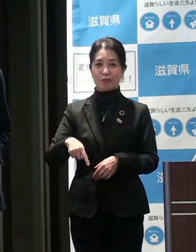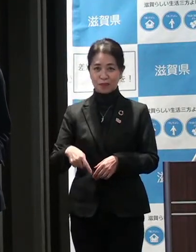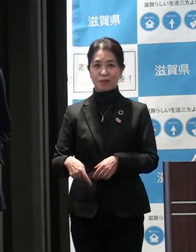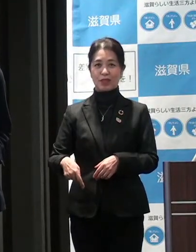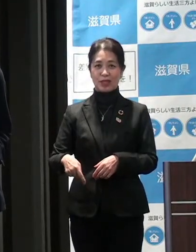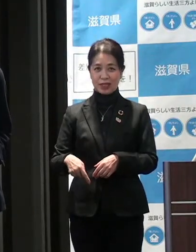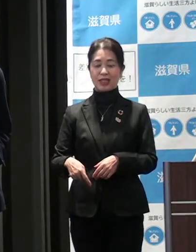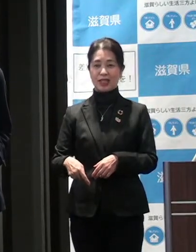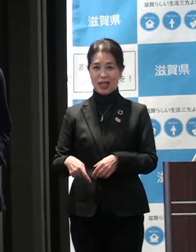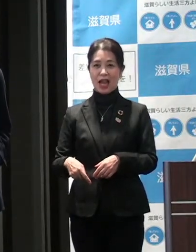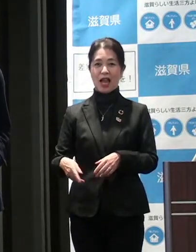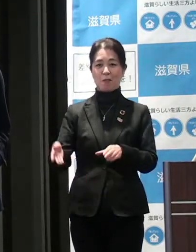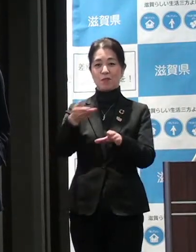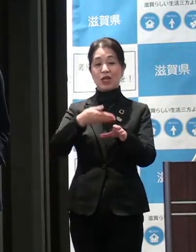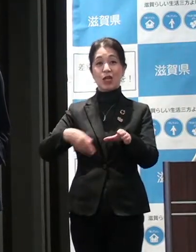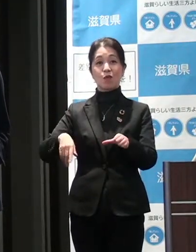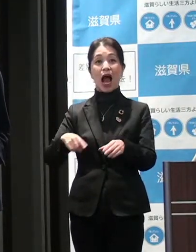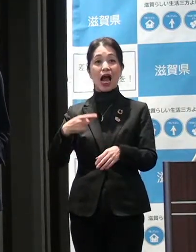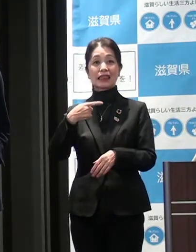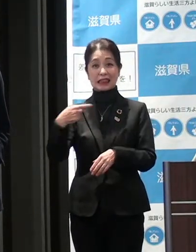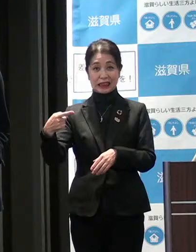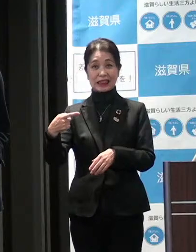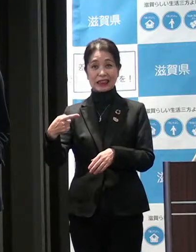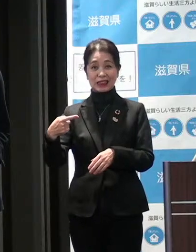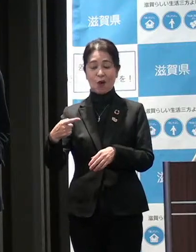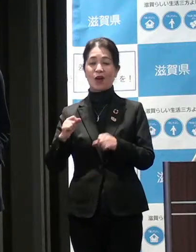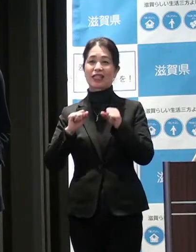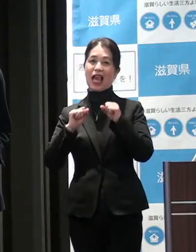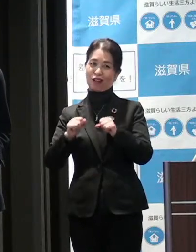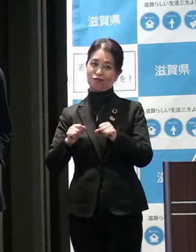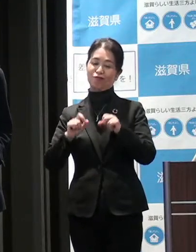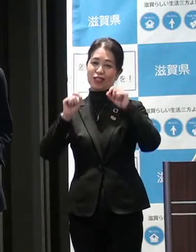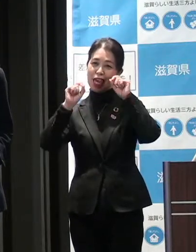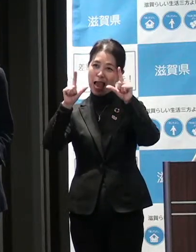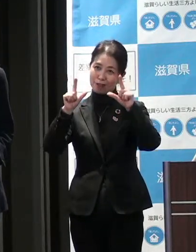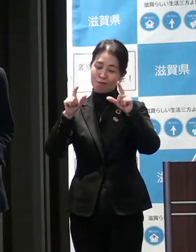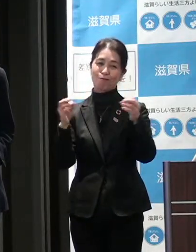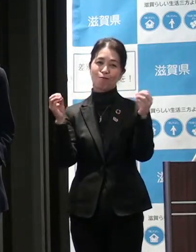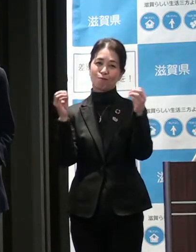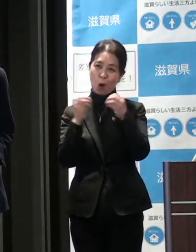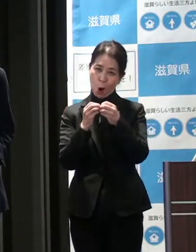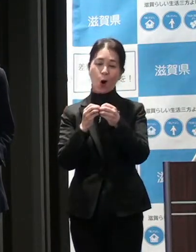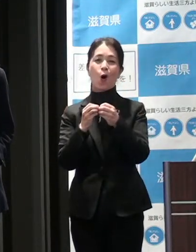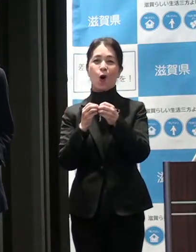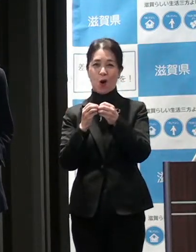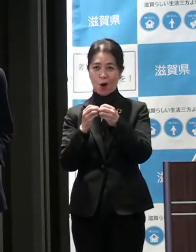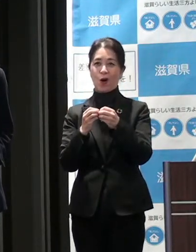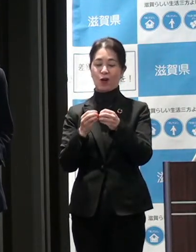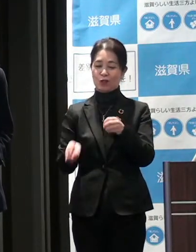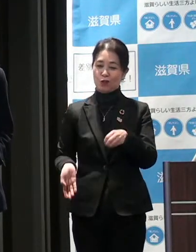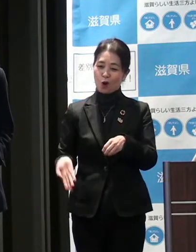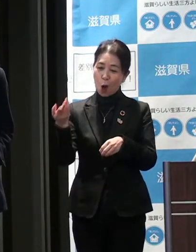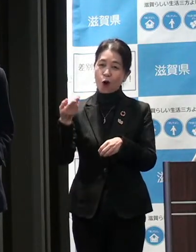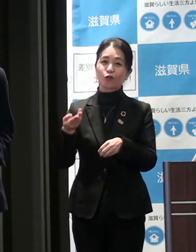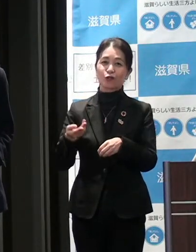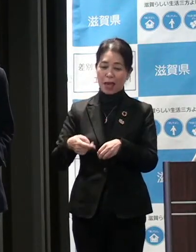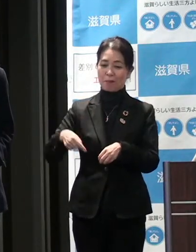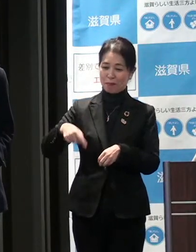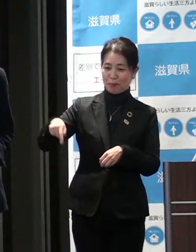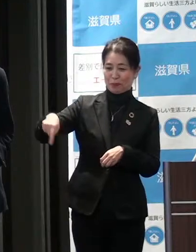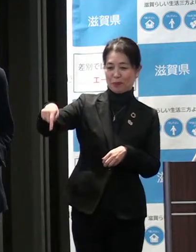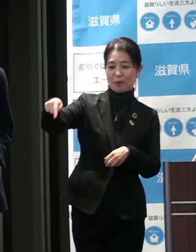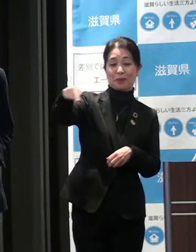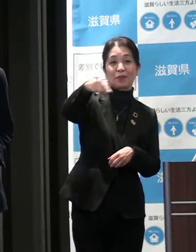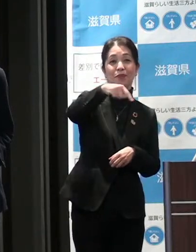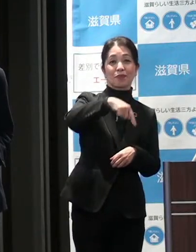チを滋賀県はすごく啓発されているので、自転車で滋賀県をこう一周回っていこうということで、